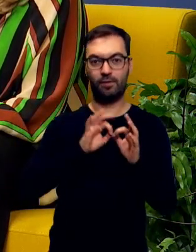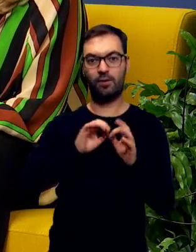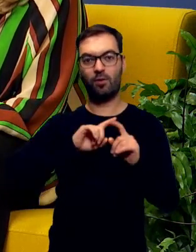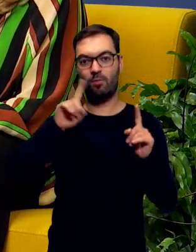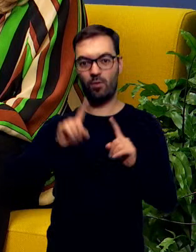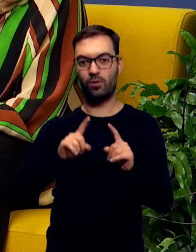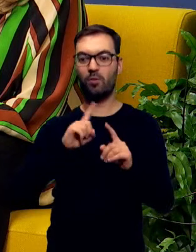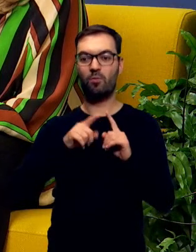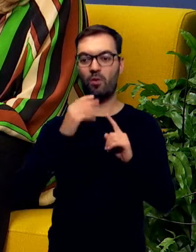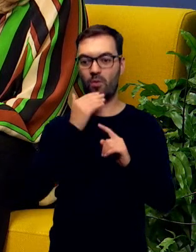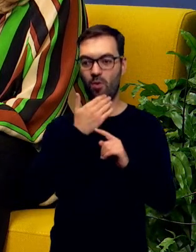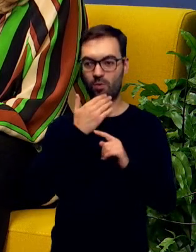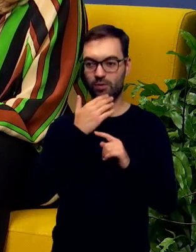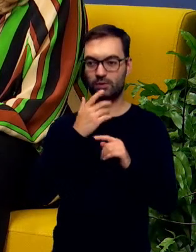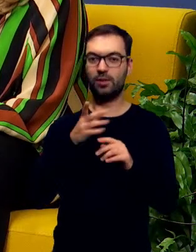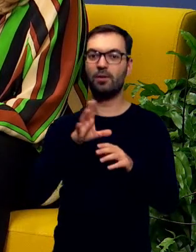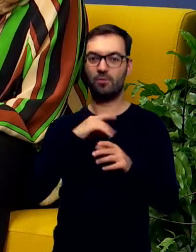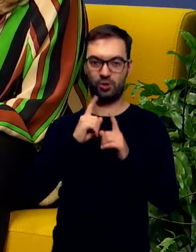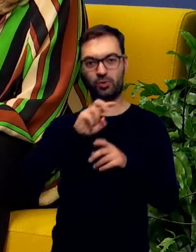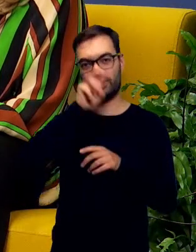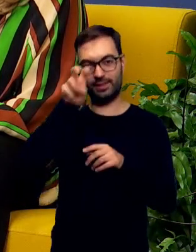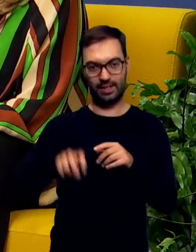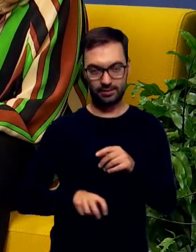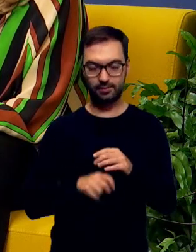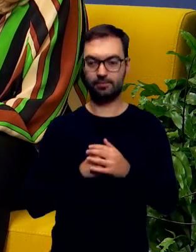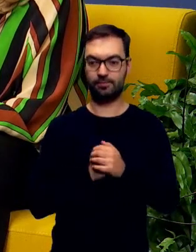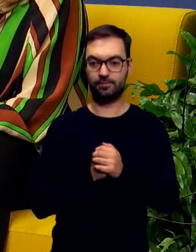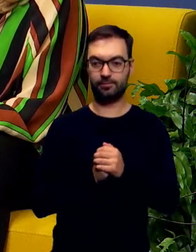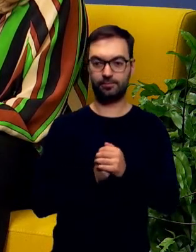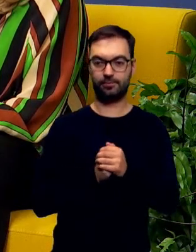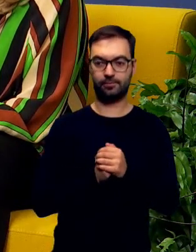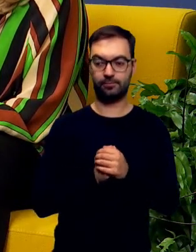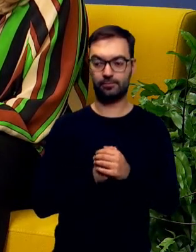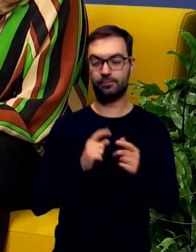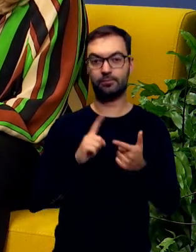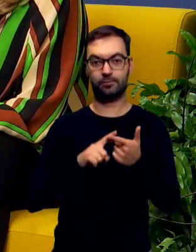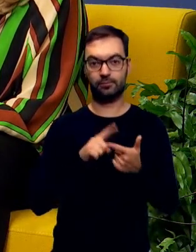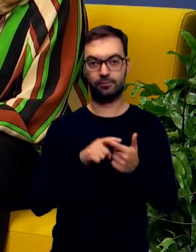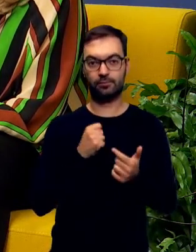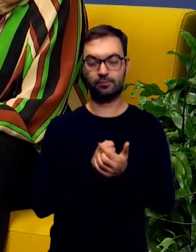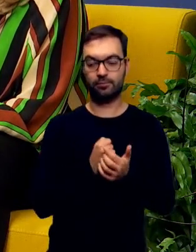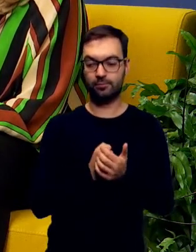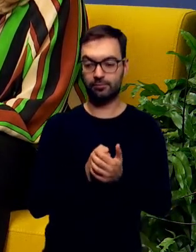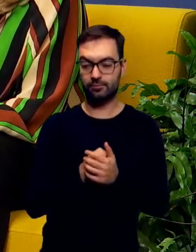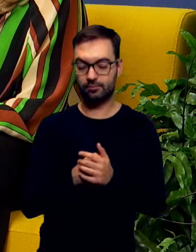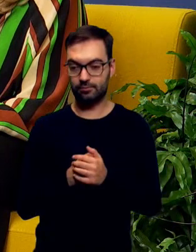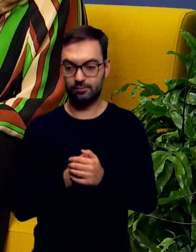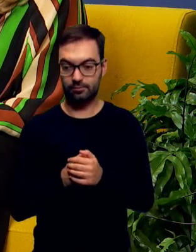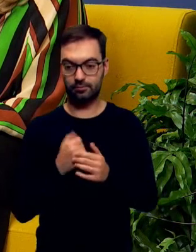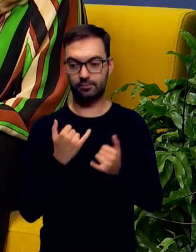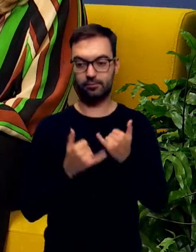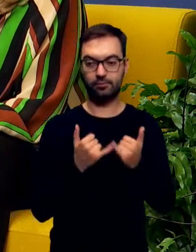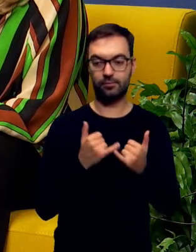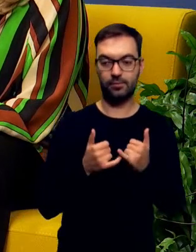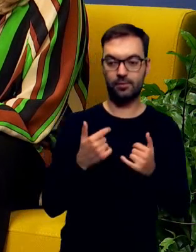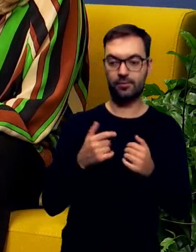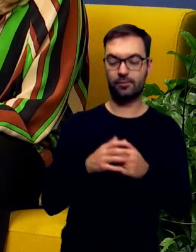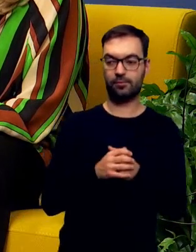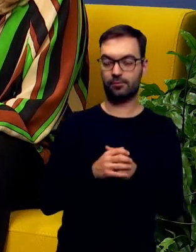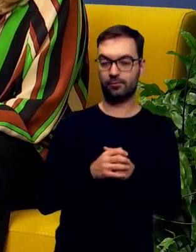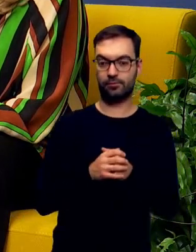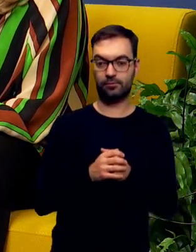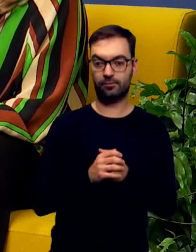tą burzą popołudniową najczęściej zejść, to jest raz. A druga kwestia, no jeżeli patrzymy,